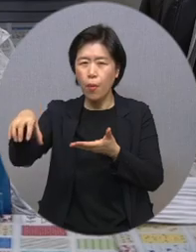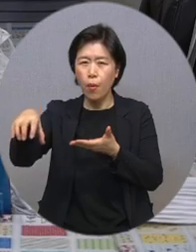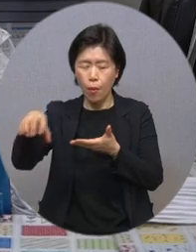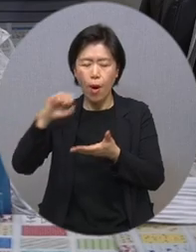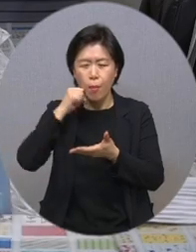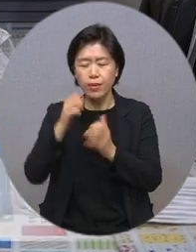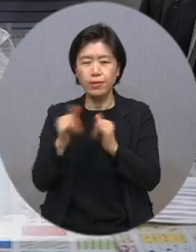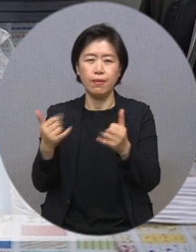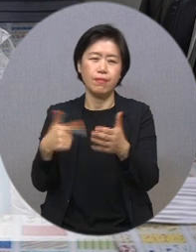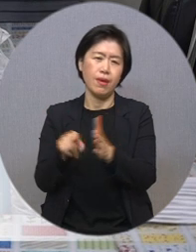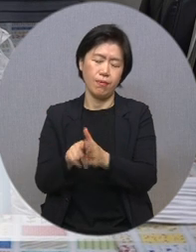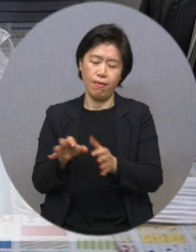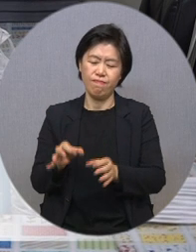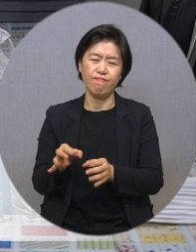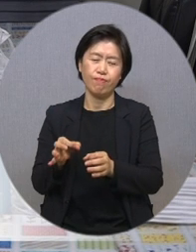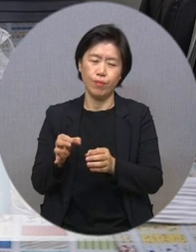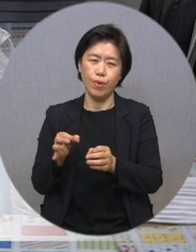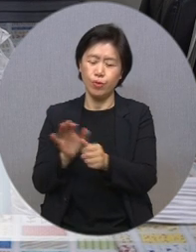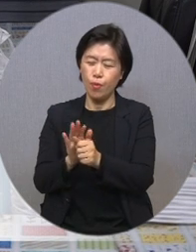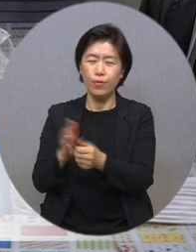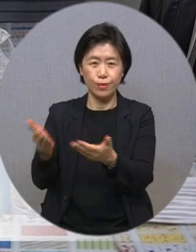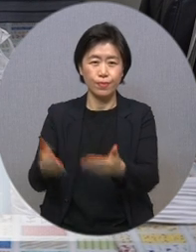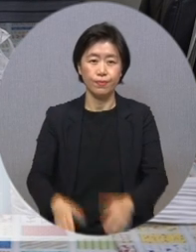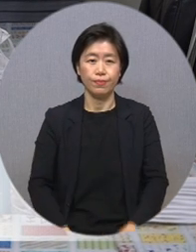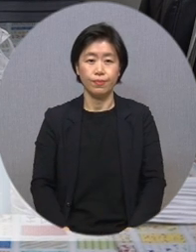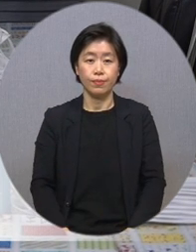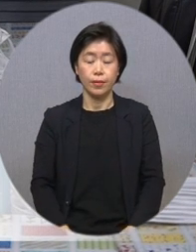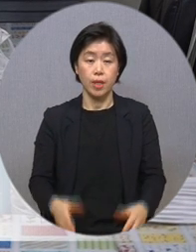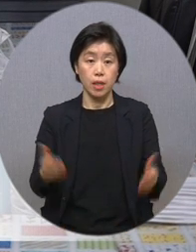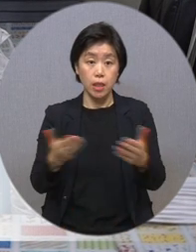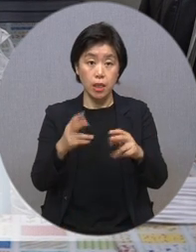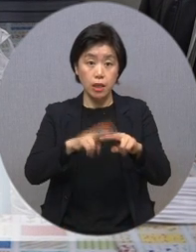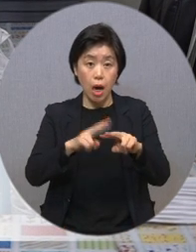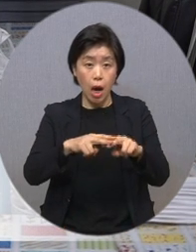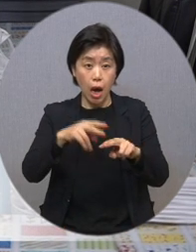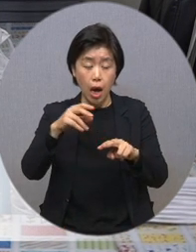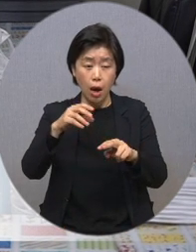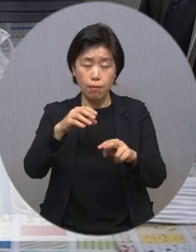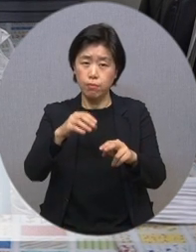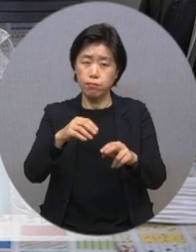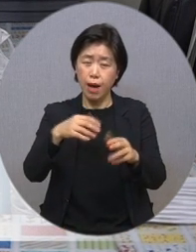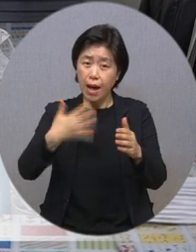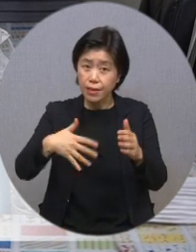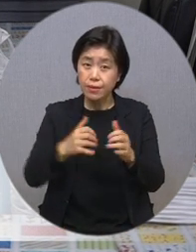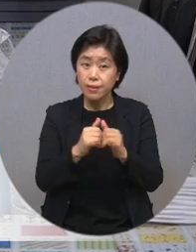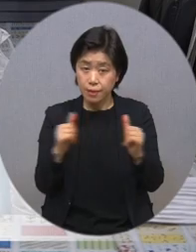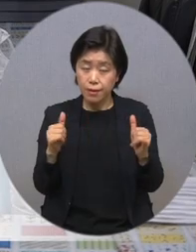기부합니다. 기업 안 된 분들은 일하라고